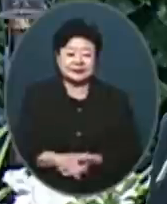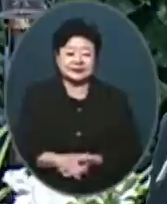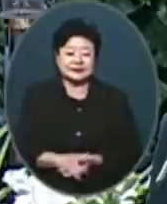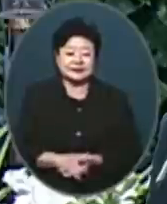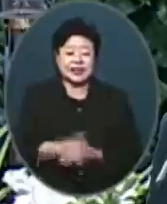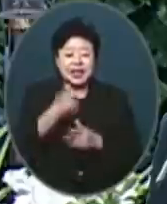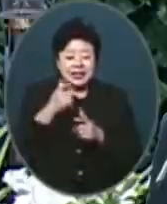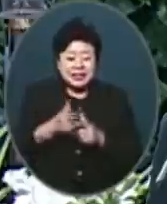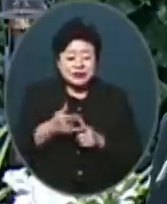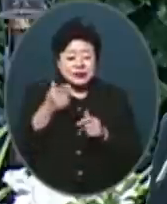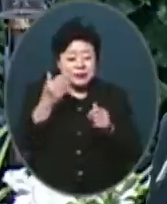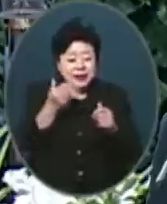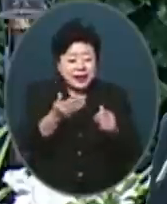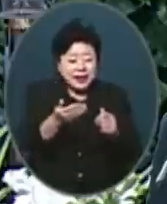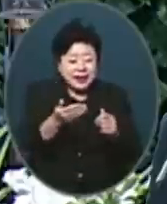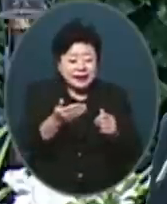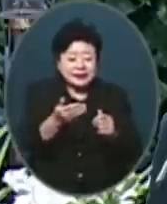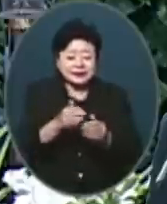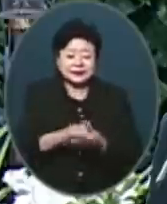예수님께